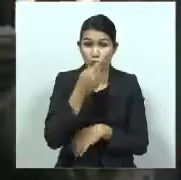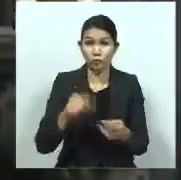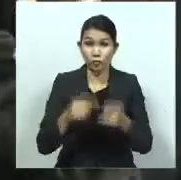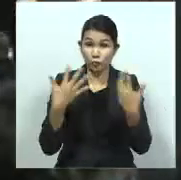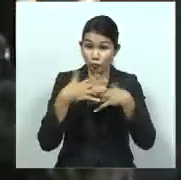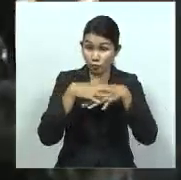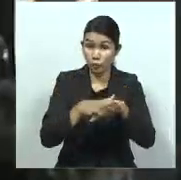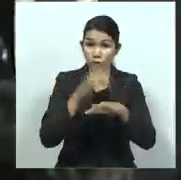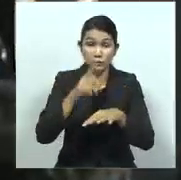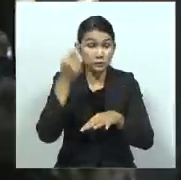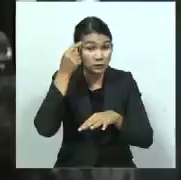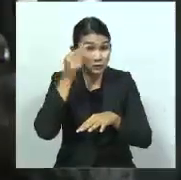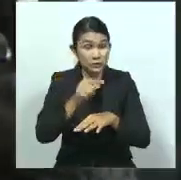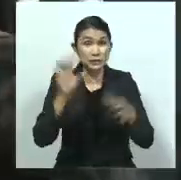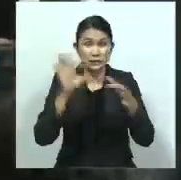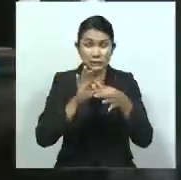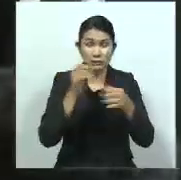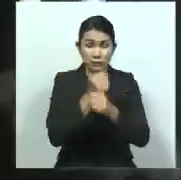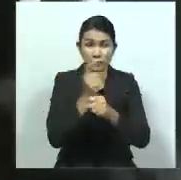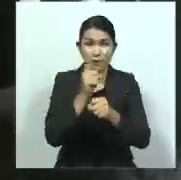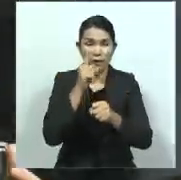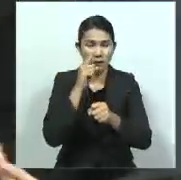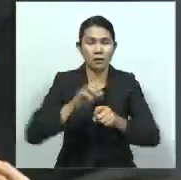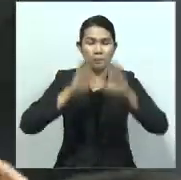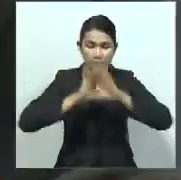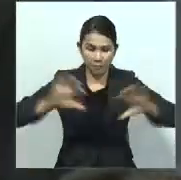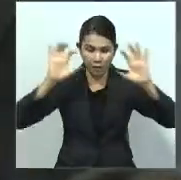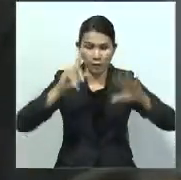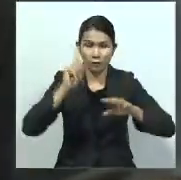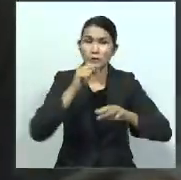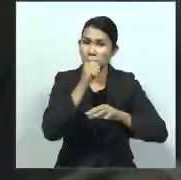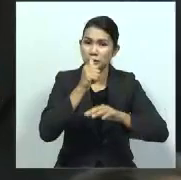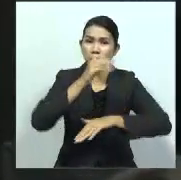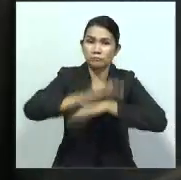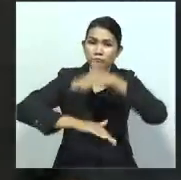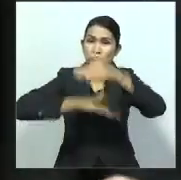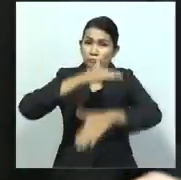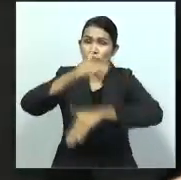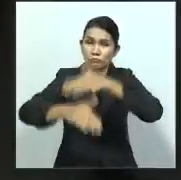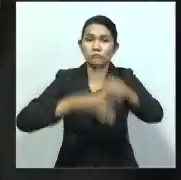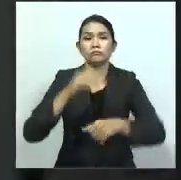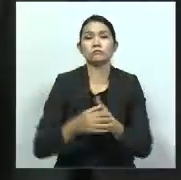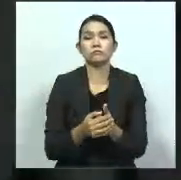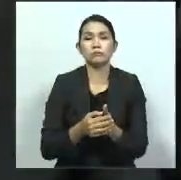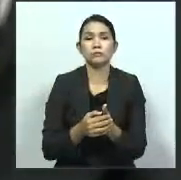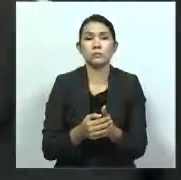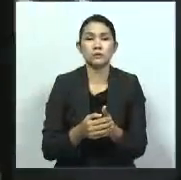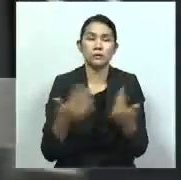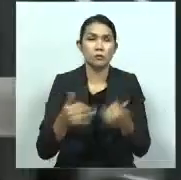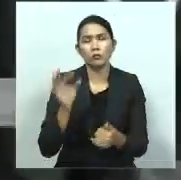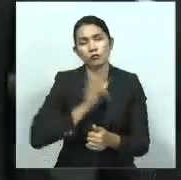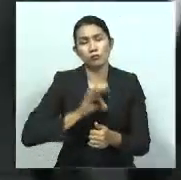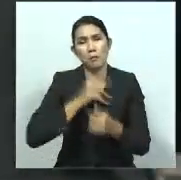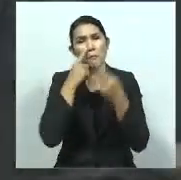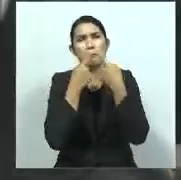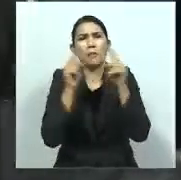โดยขอให้คำนึงถึงการสร้างรัฐบาลที่มีเสถียรภาพให้ประเทศเดินไปข้างหน้าขณะเดียวกันท่านบอกว่าไม่รู้สึกแปลก